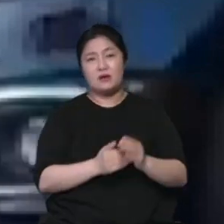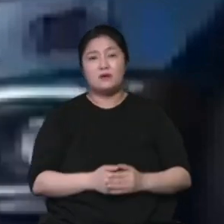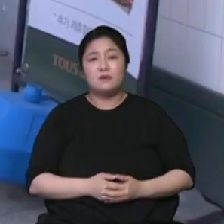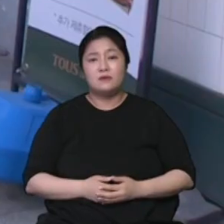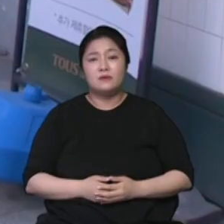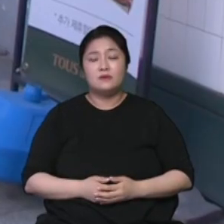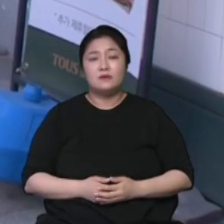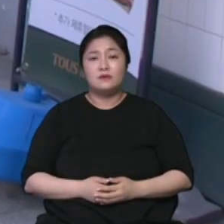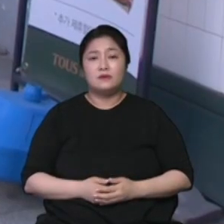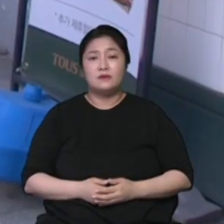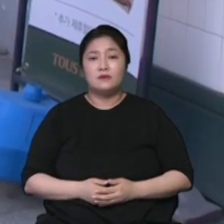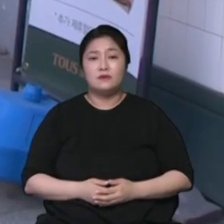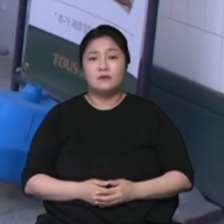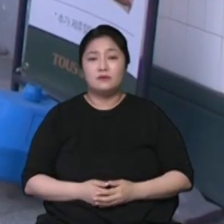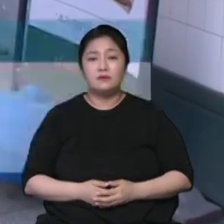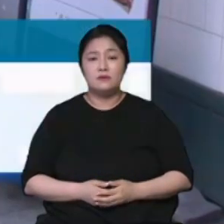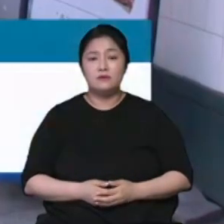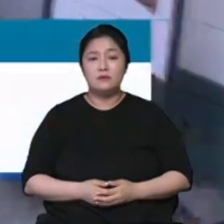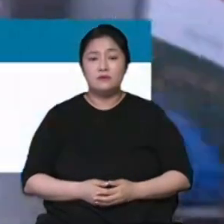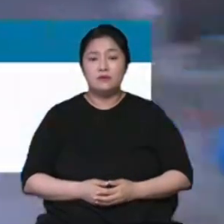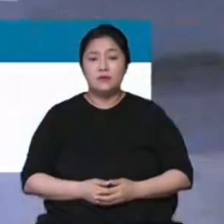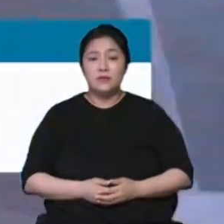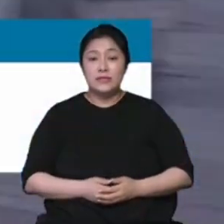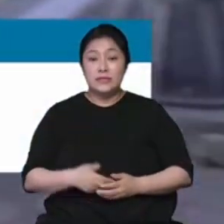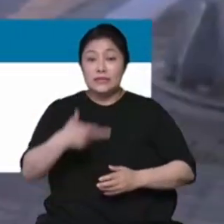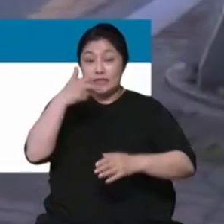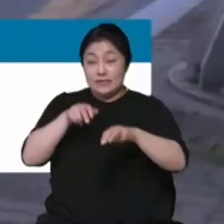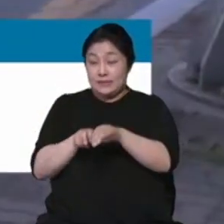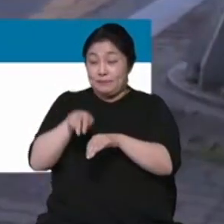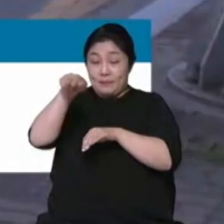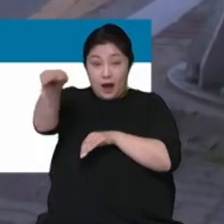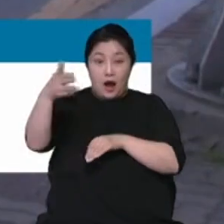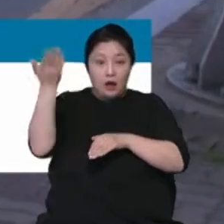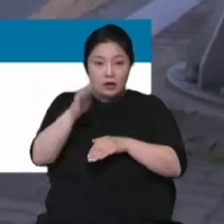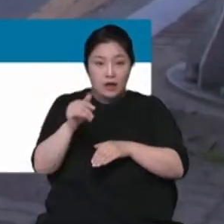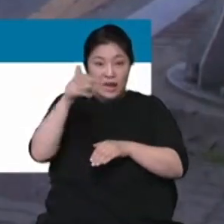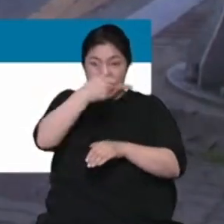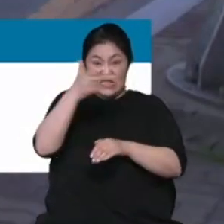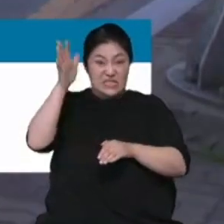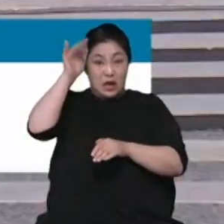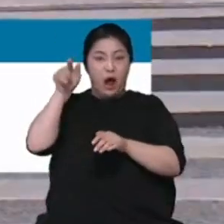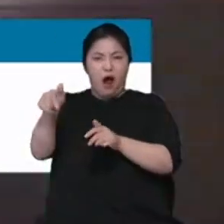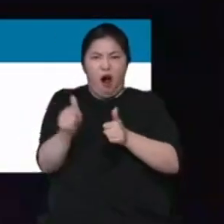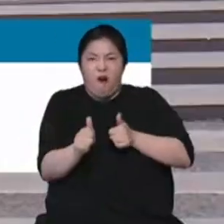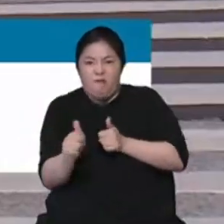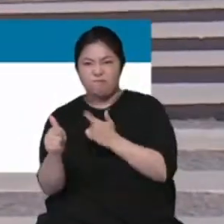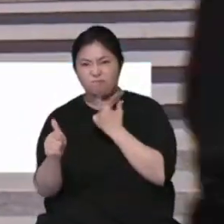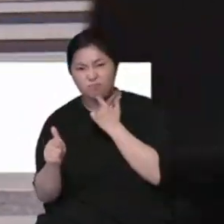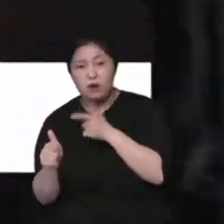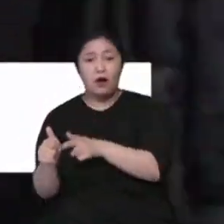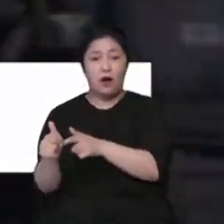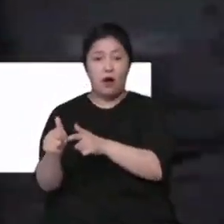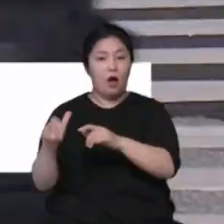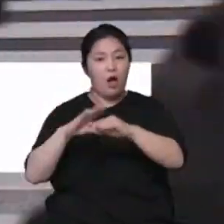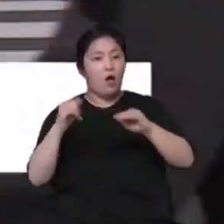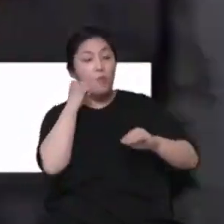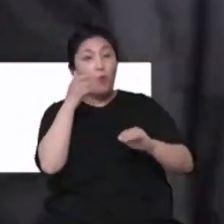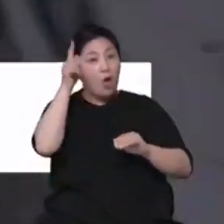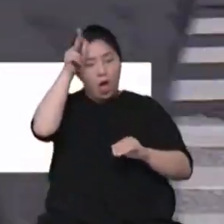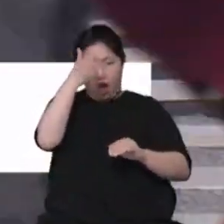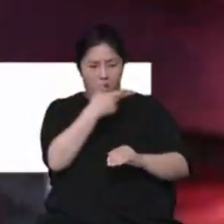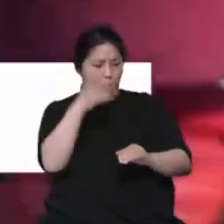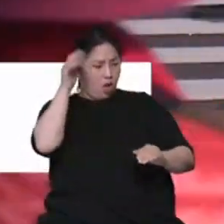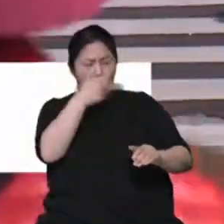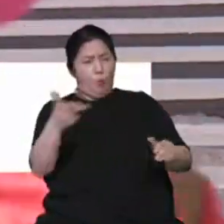입었습니다. 헬기까지 건너갔는데 강아지 한 마리는 거기까지 쫓아갔습니다. 말릴 수가 없었어요. 진짜 강아지가